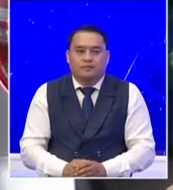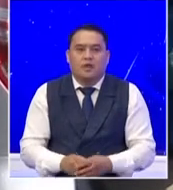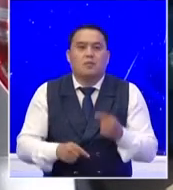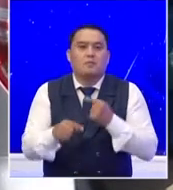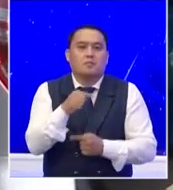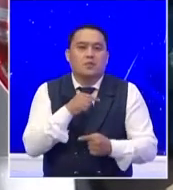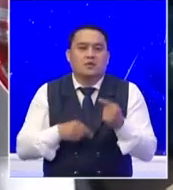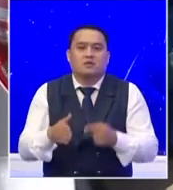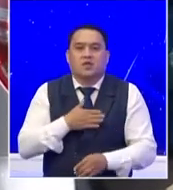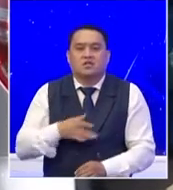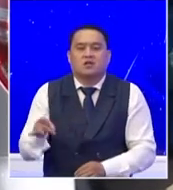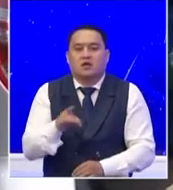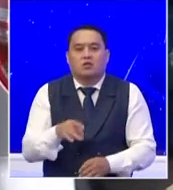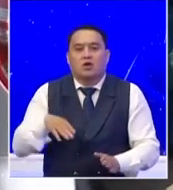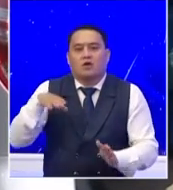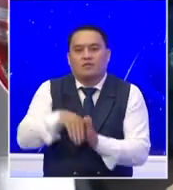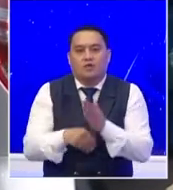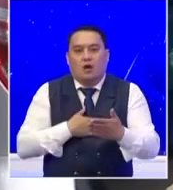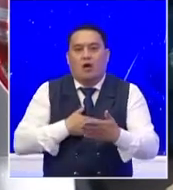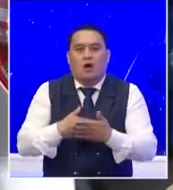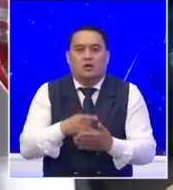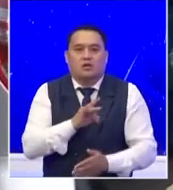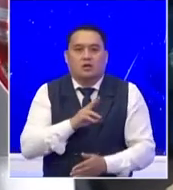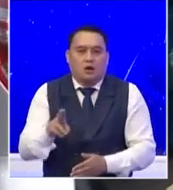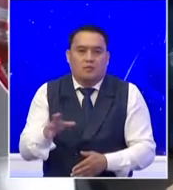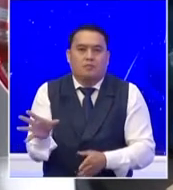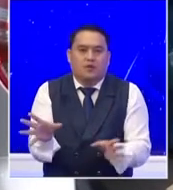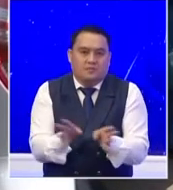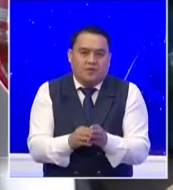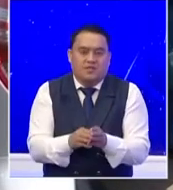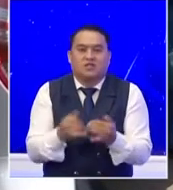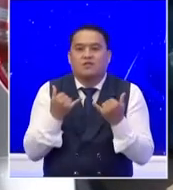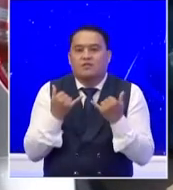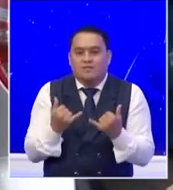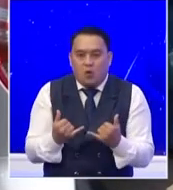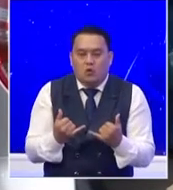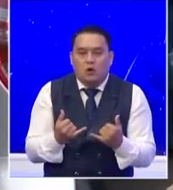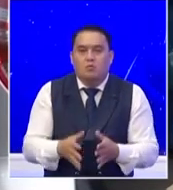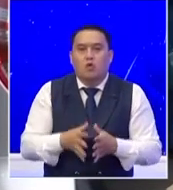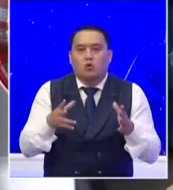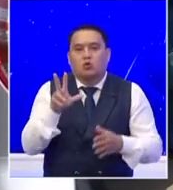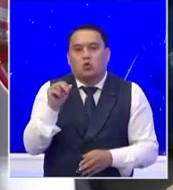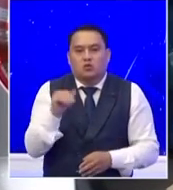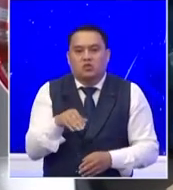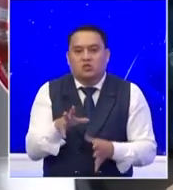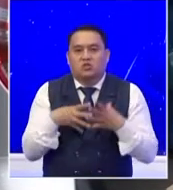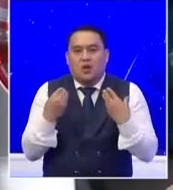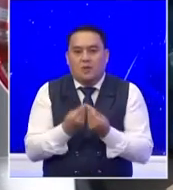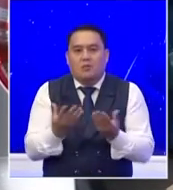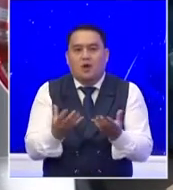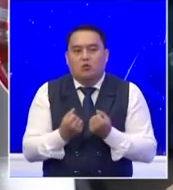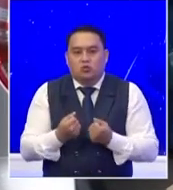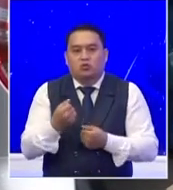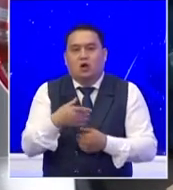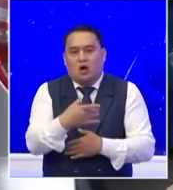Бизнесмены нашего района очень активно вовлечены в республиканскую акцию «Бисбер Геймс». На сегодняшний день более 3000 семей получили